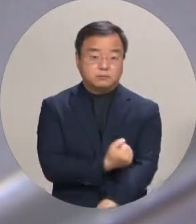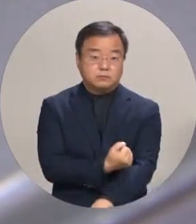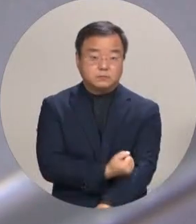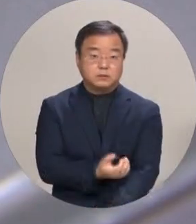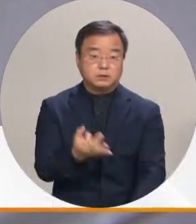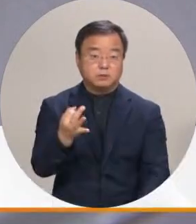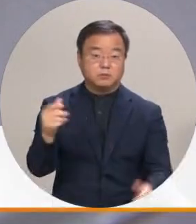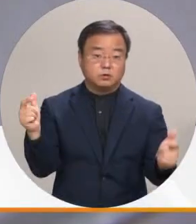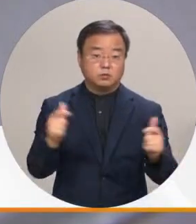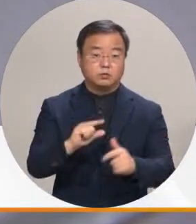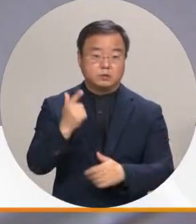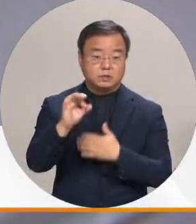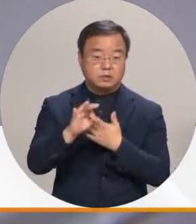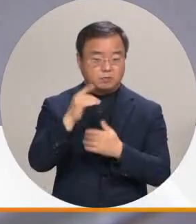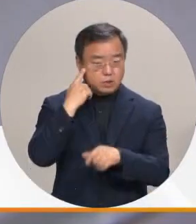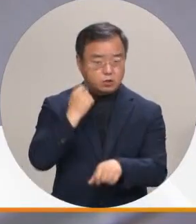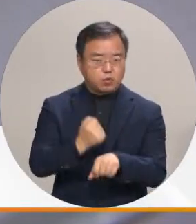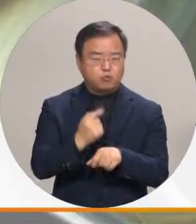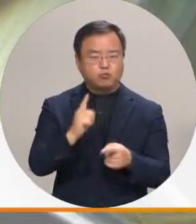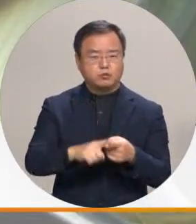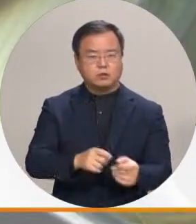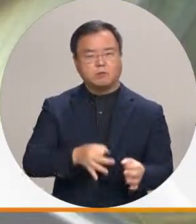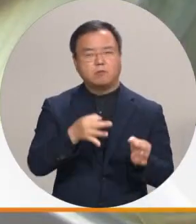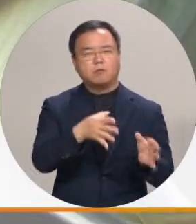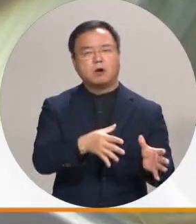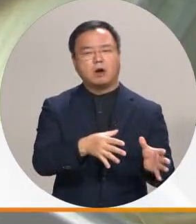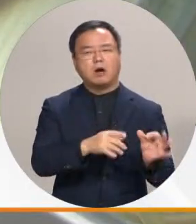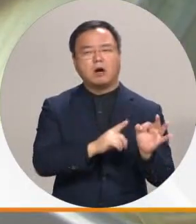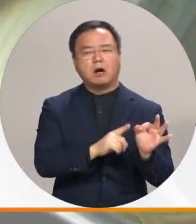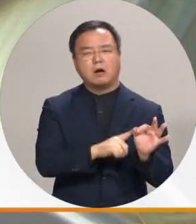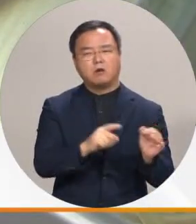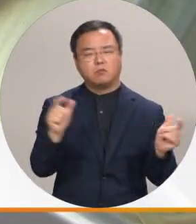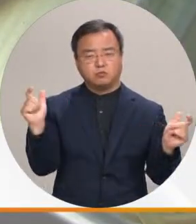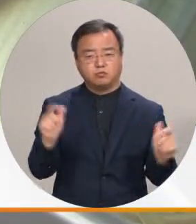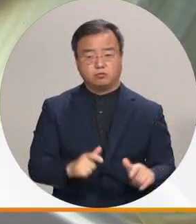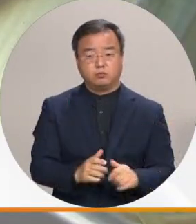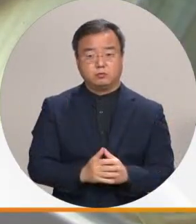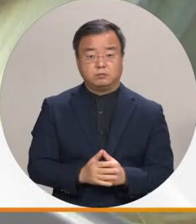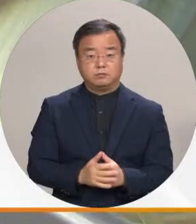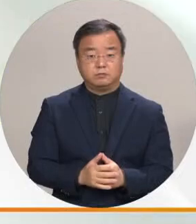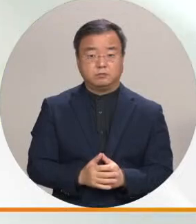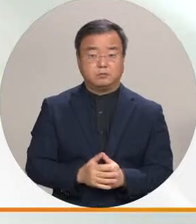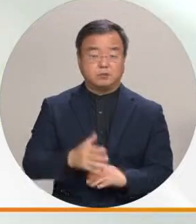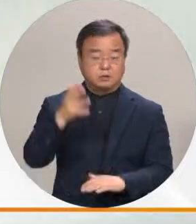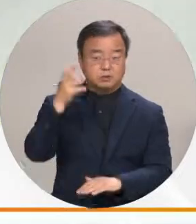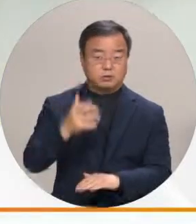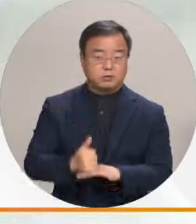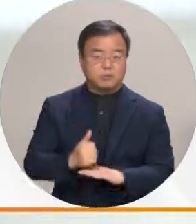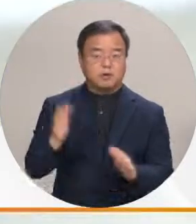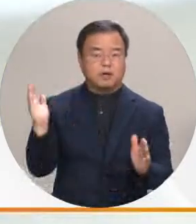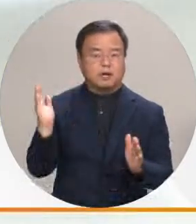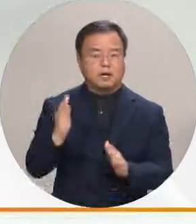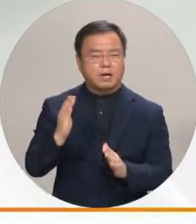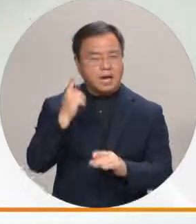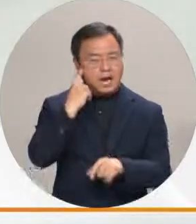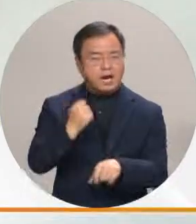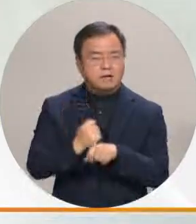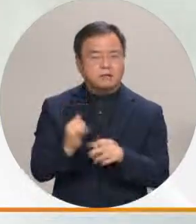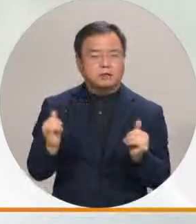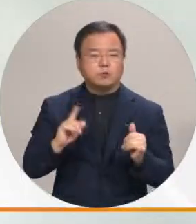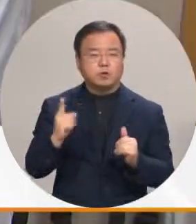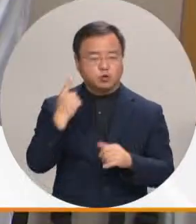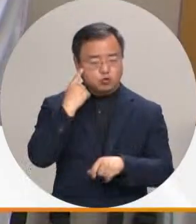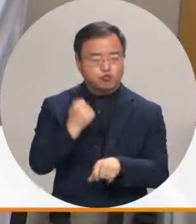않는다면 그만큼 연구 자체에 투입되는 비용은 줄어들 수밖에 없으리라 생각을 합니다 그런데 결국 이제 학자들이 아는 건 연구를 하기 위해서